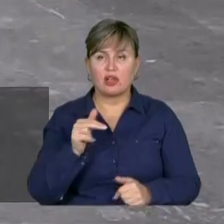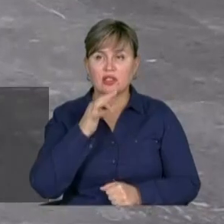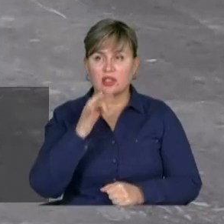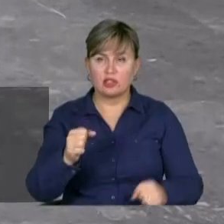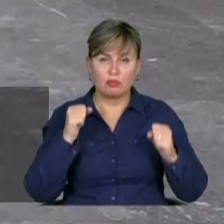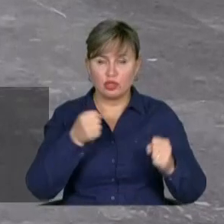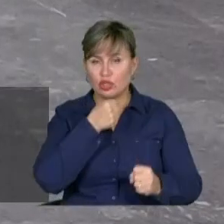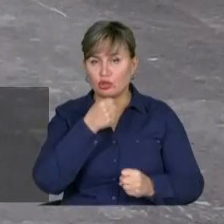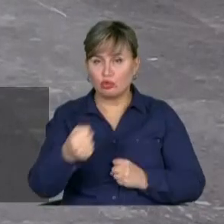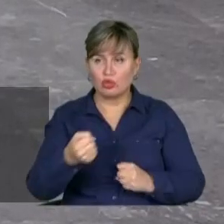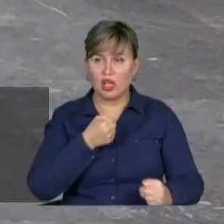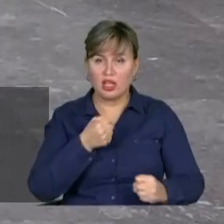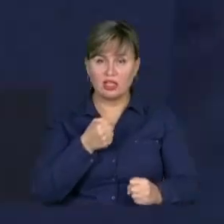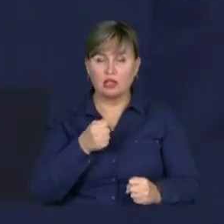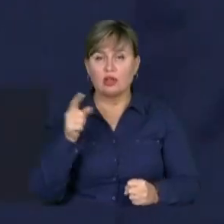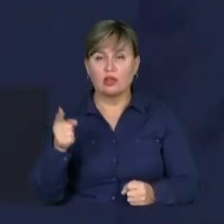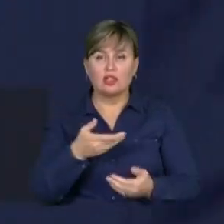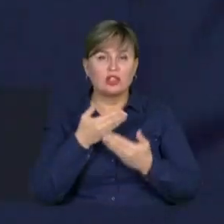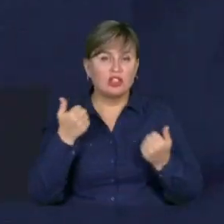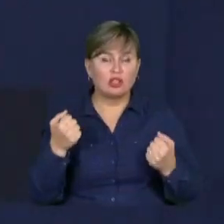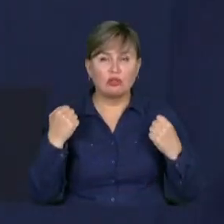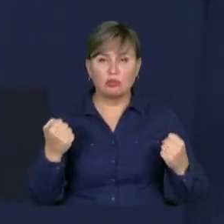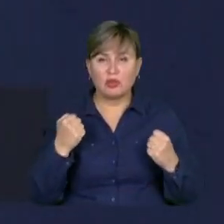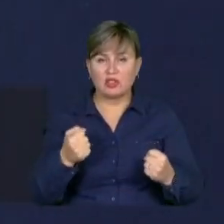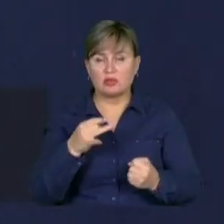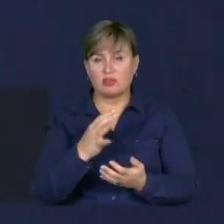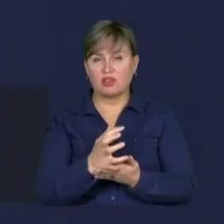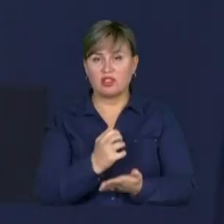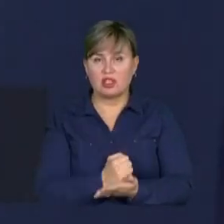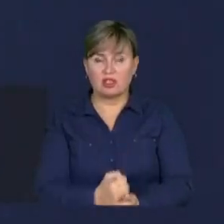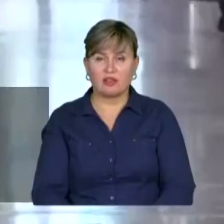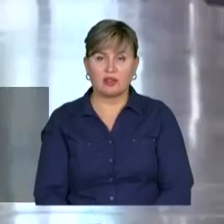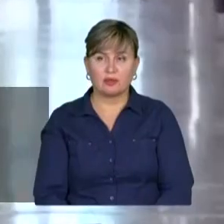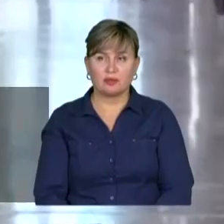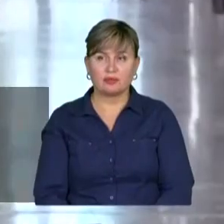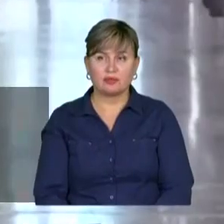спортивный журналист Аслан Каженов, отсутствуют хорошие спортсмены и в резерве.